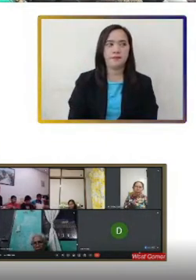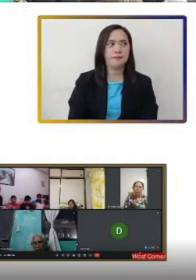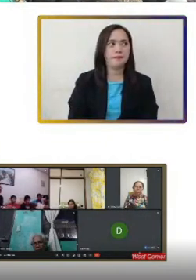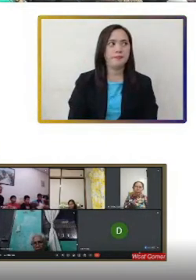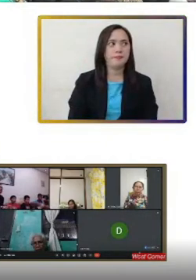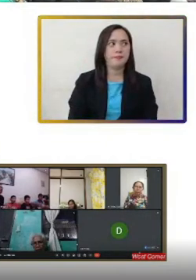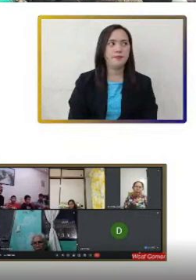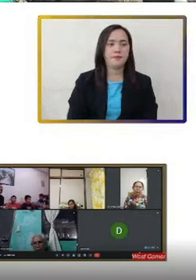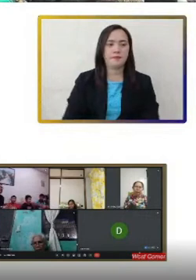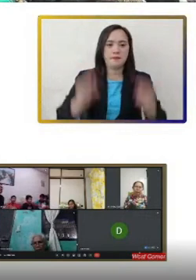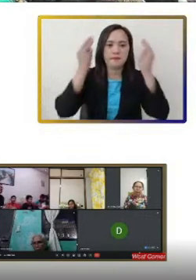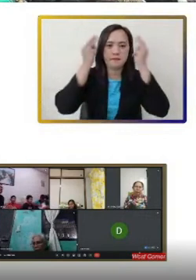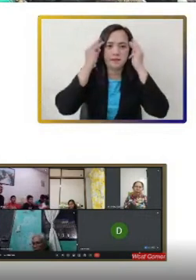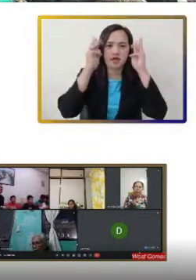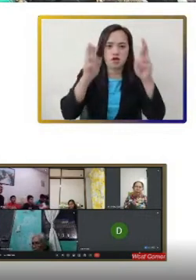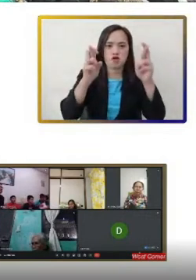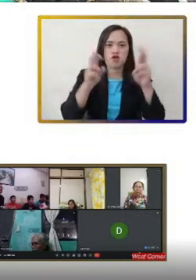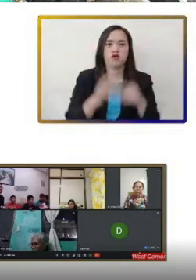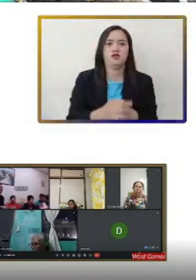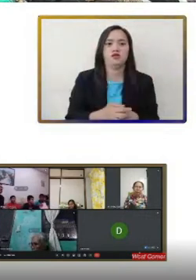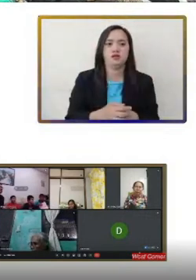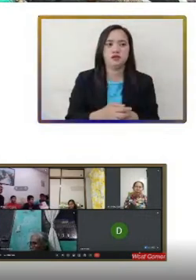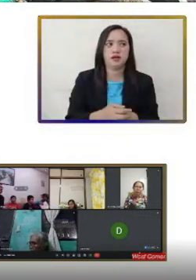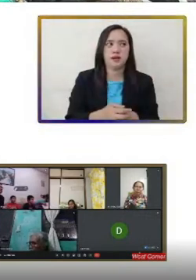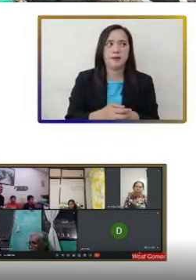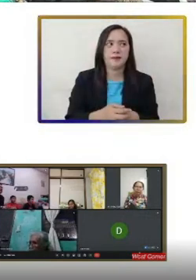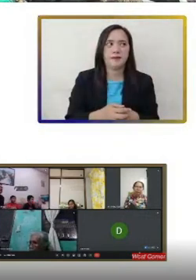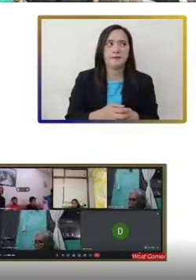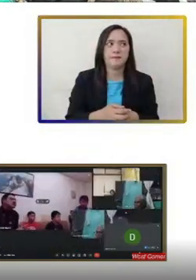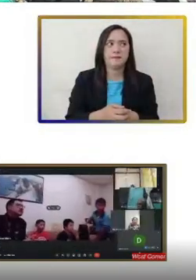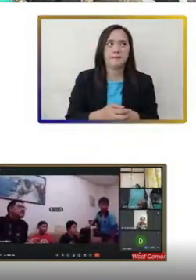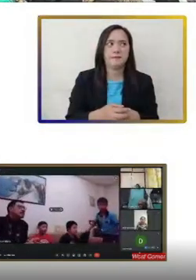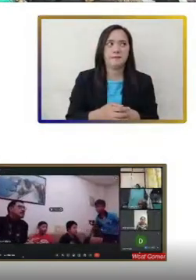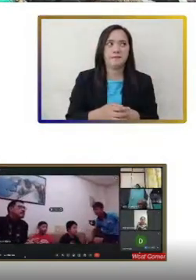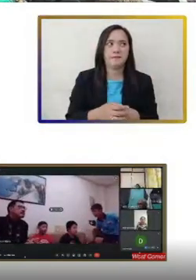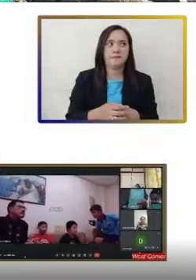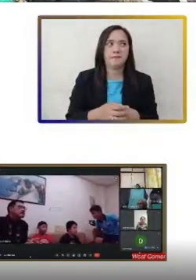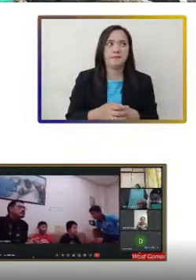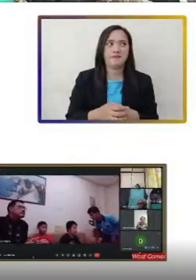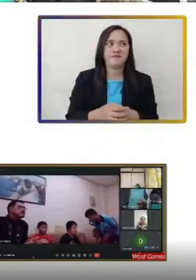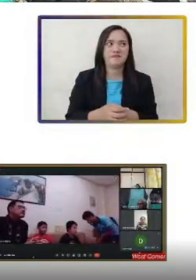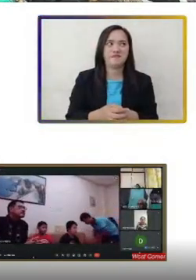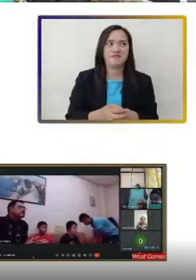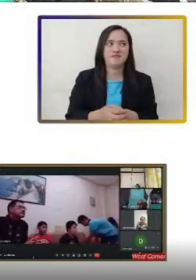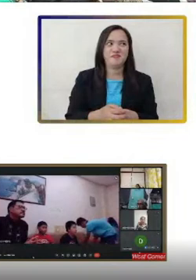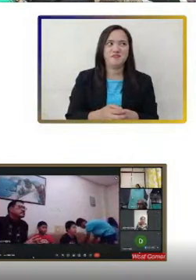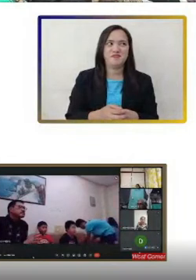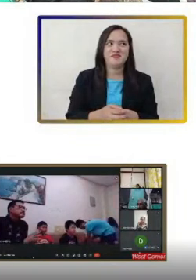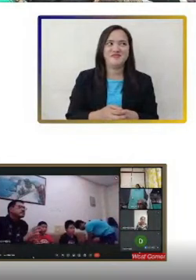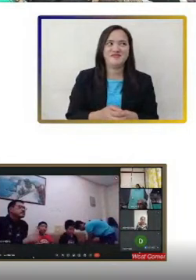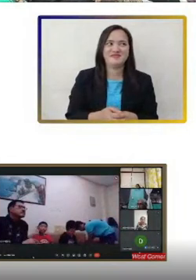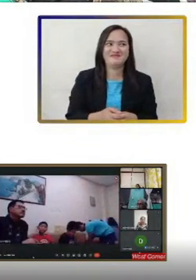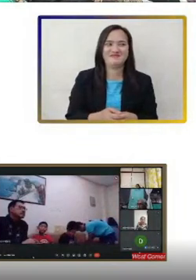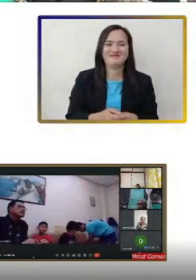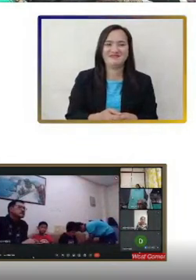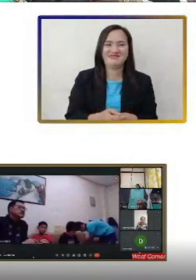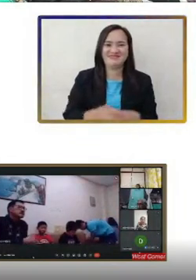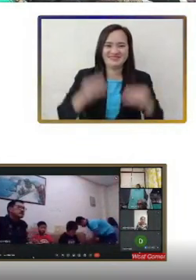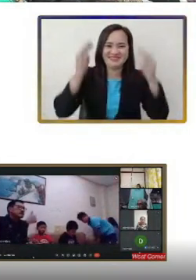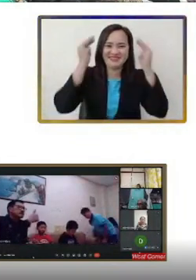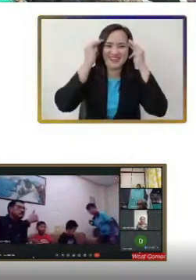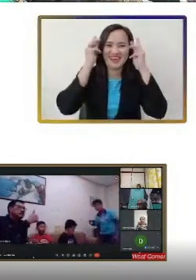Brother Francis nandiyan. No? And siguro, Brother Francis, mag-uusap kayo ni Brother Jed. And then si Pastor RJ